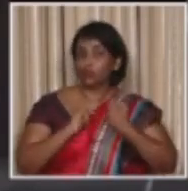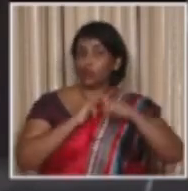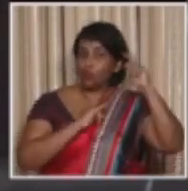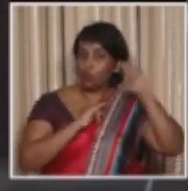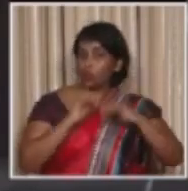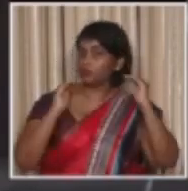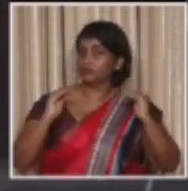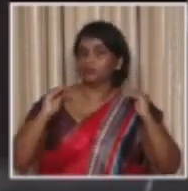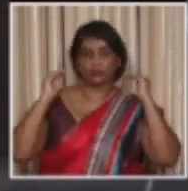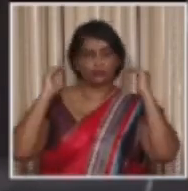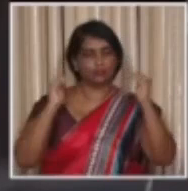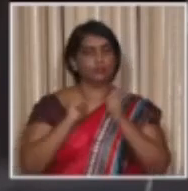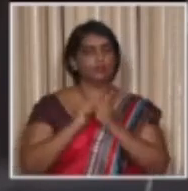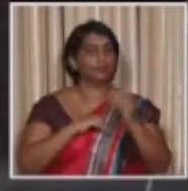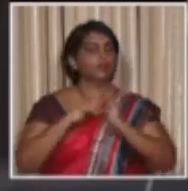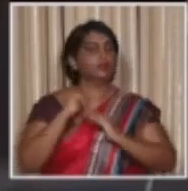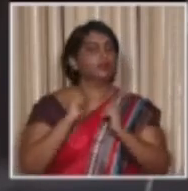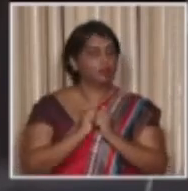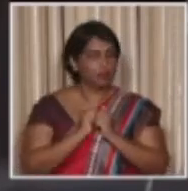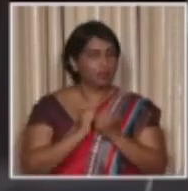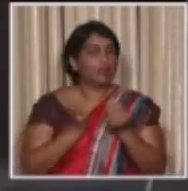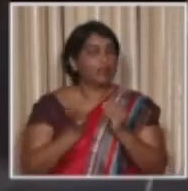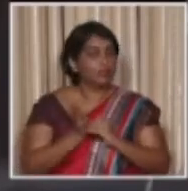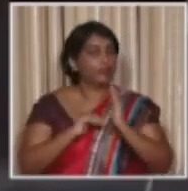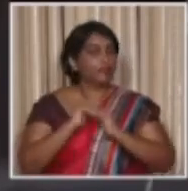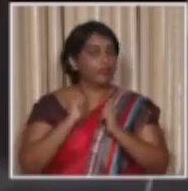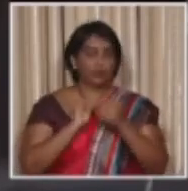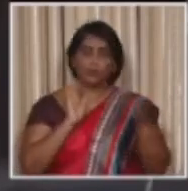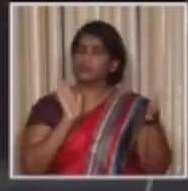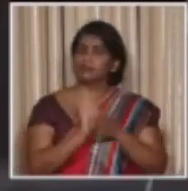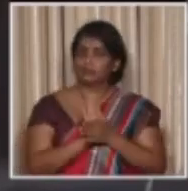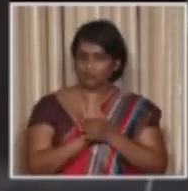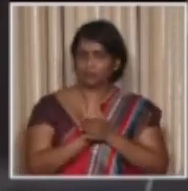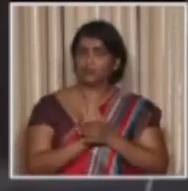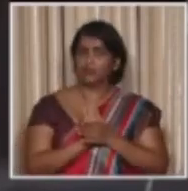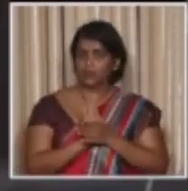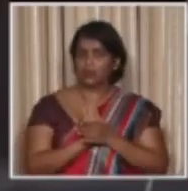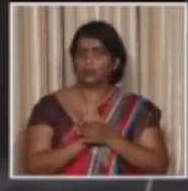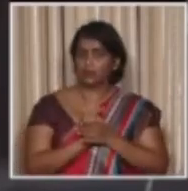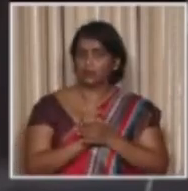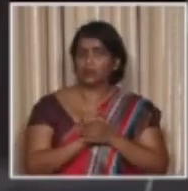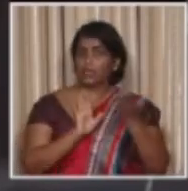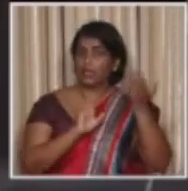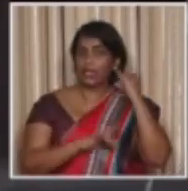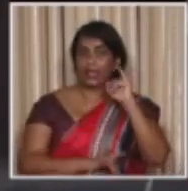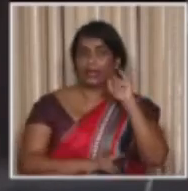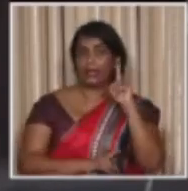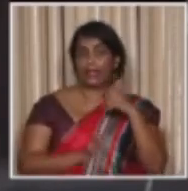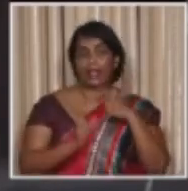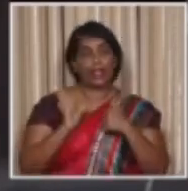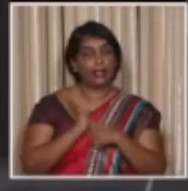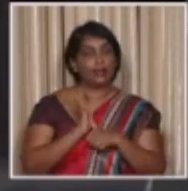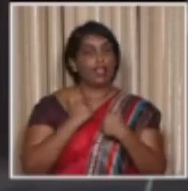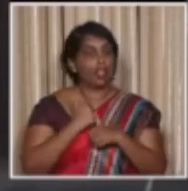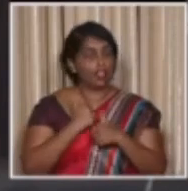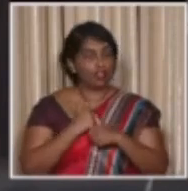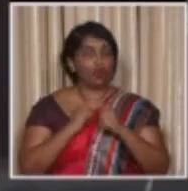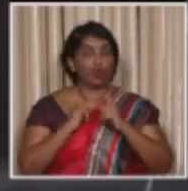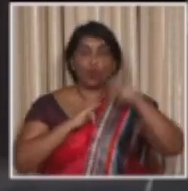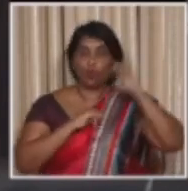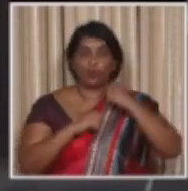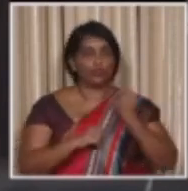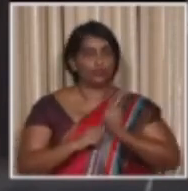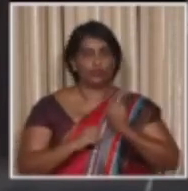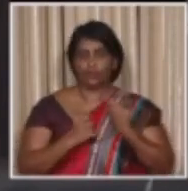උපාධිධාරී මට්ටමට ගෙන යන ක්‍රමවේදයක් තව වැඩපිළිවෙලක් මේකට සම්බන්ධ කරන්න. කොහොමද එදා 61 පන්ත හදපුවාම උපාධිධාරී වෛද්‍යවරු හිටියේ